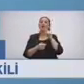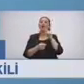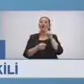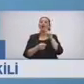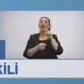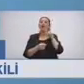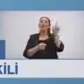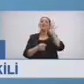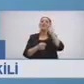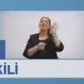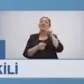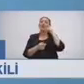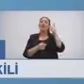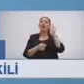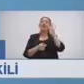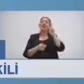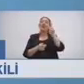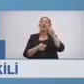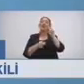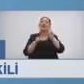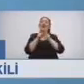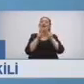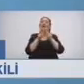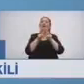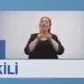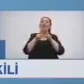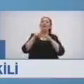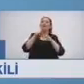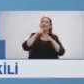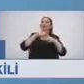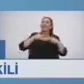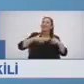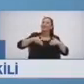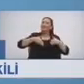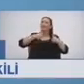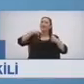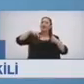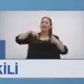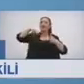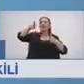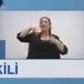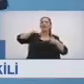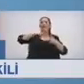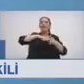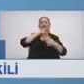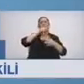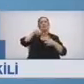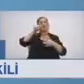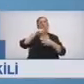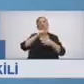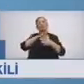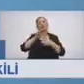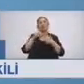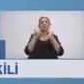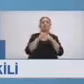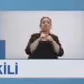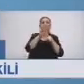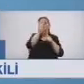kilometre sahili var. Peki bu 40 kilometre sahilde sizlerin, çocuklarınızın, eşlerinizin veya İstanbul'da